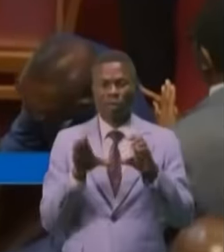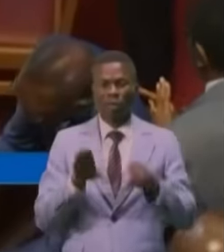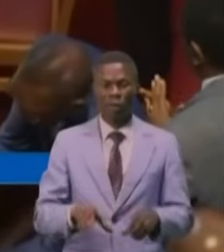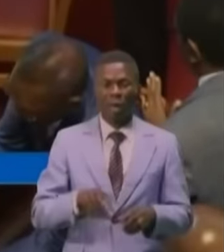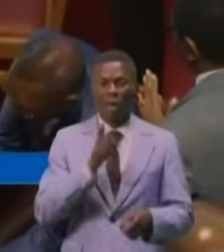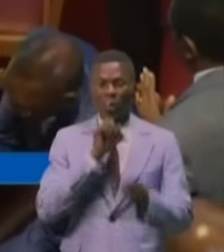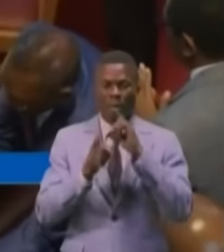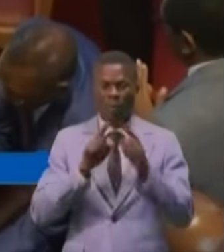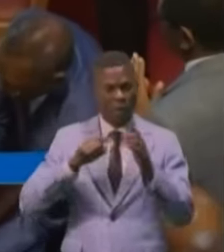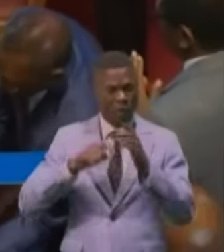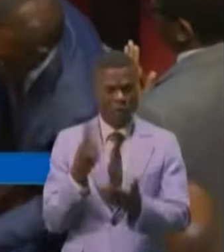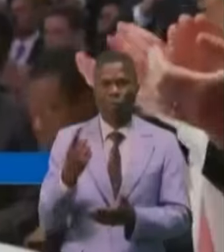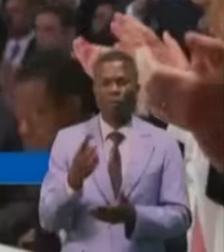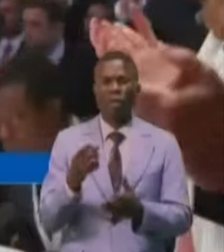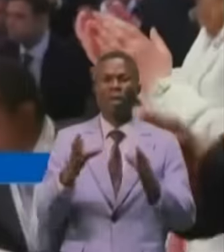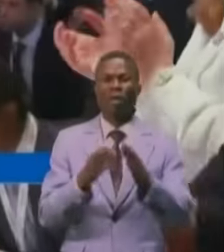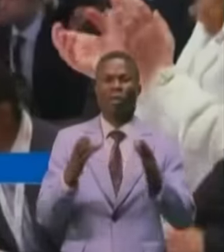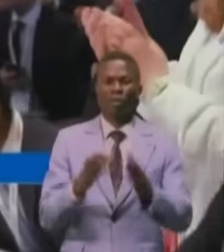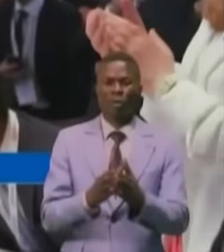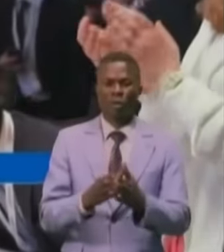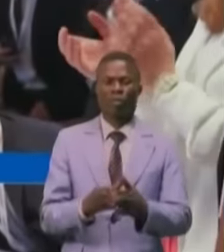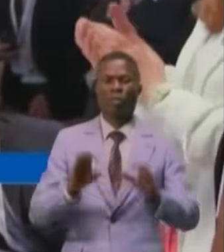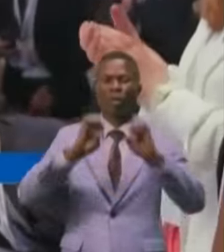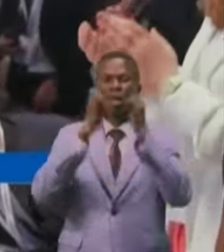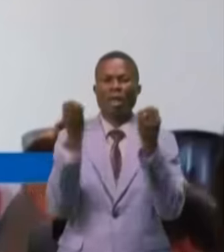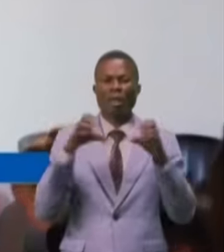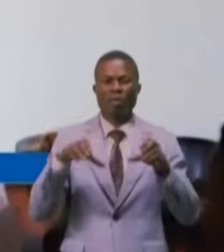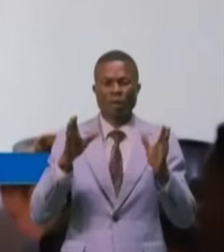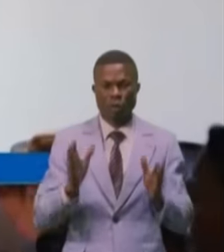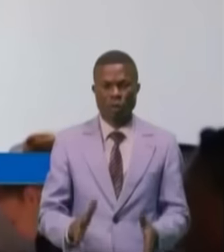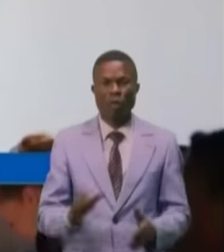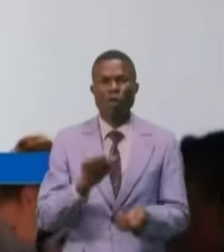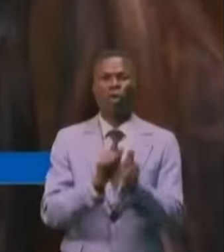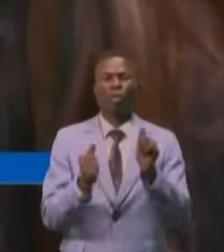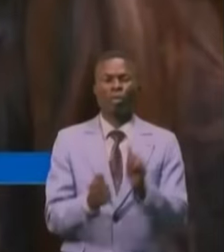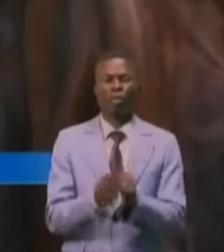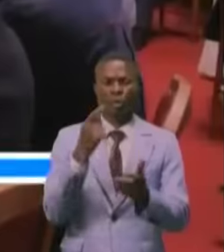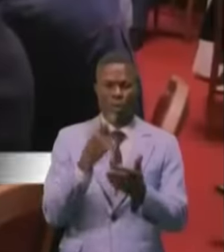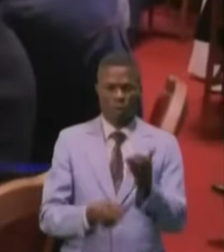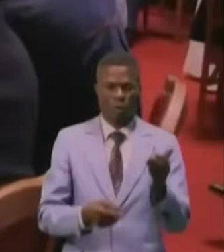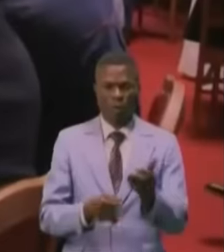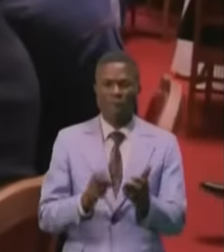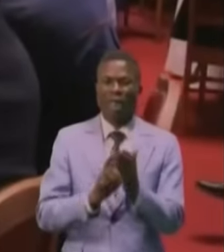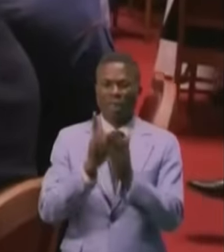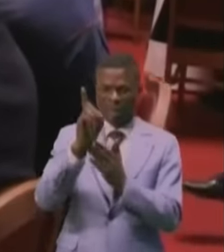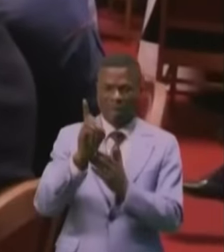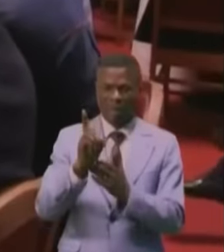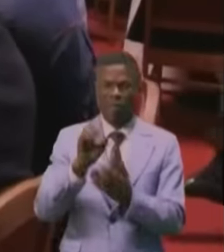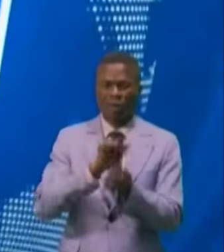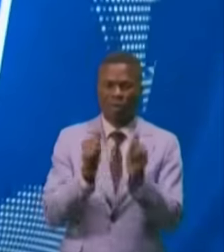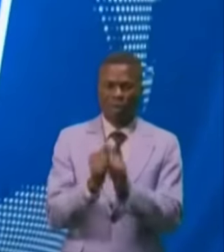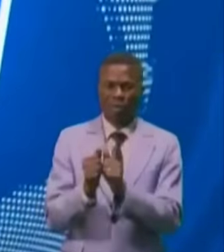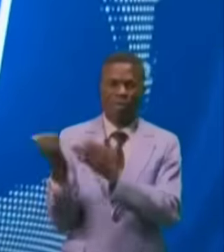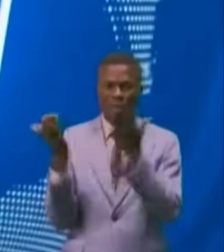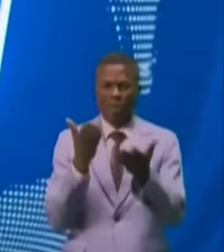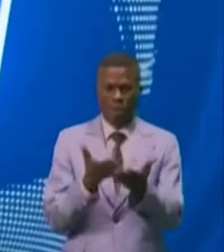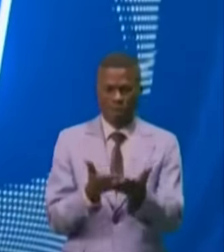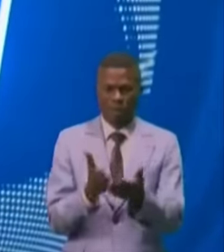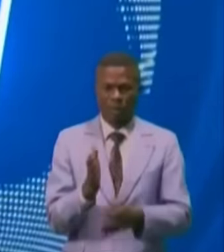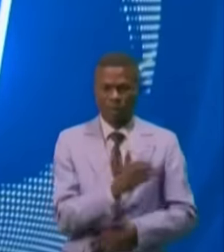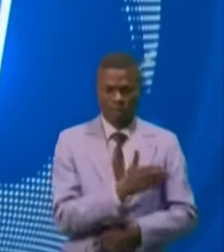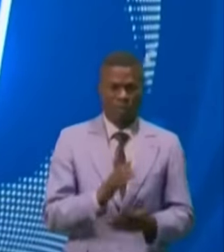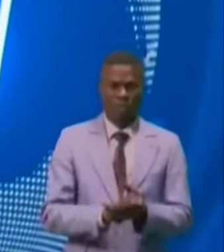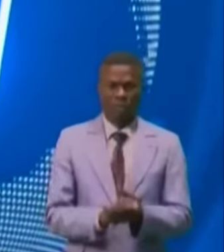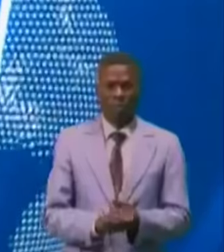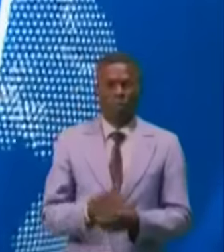discuter directement avec les entrepreneurs congolais. Question de booster ces secteurs. Vous avez